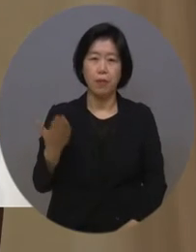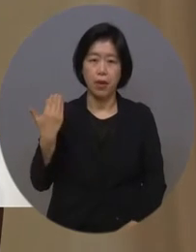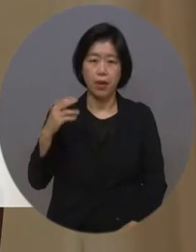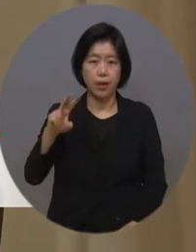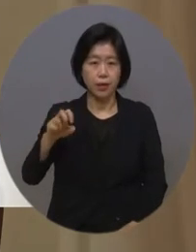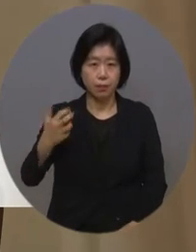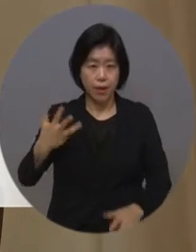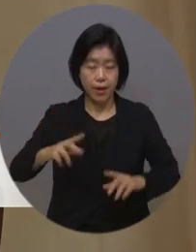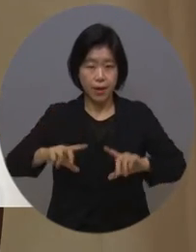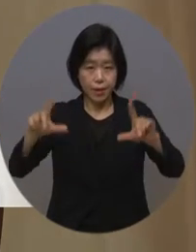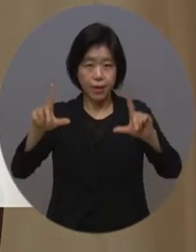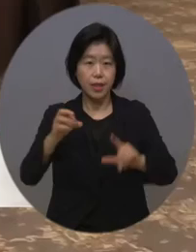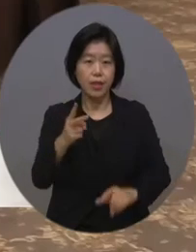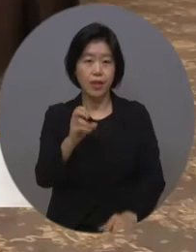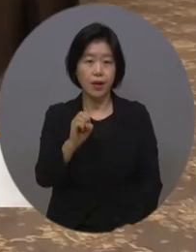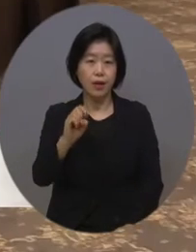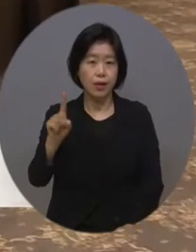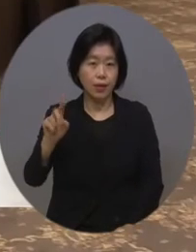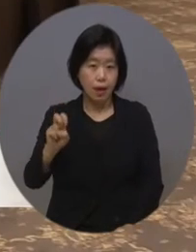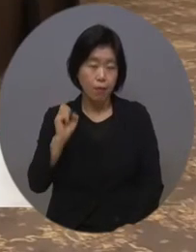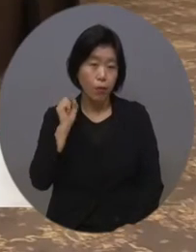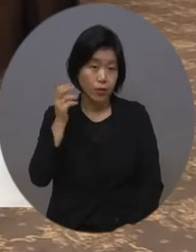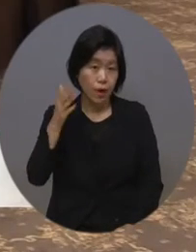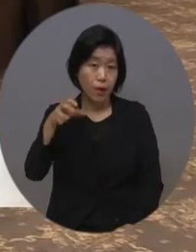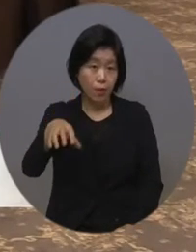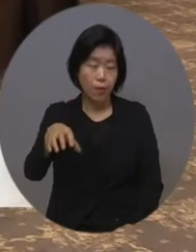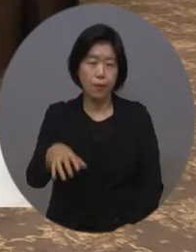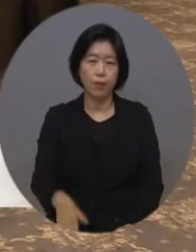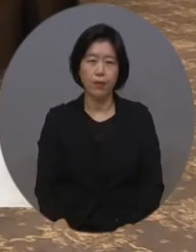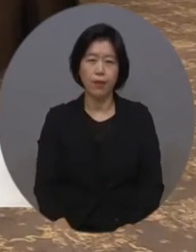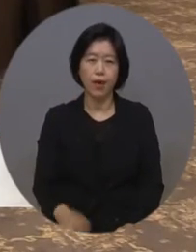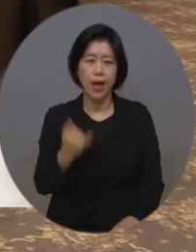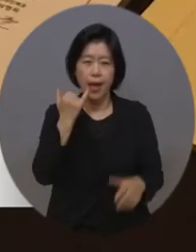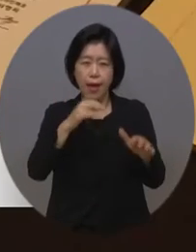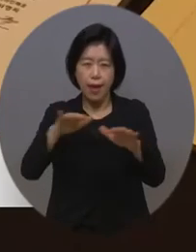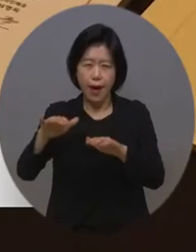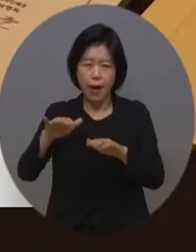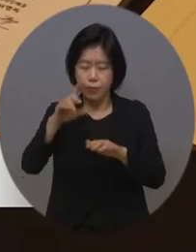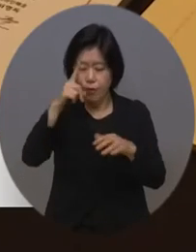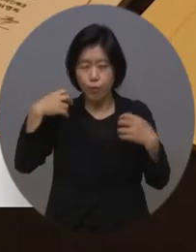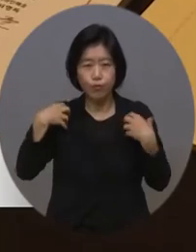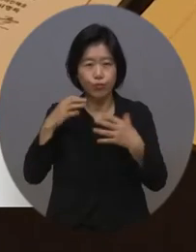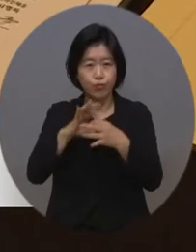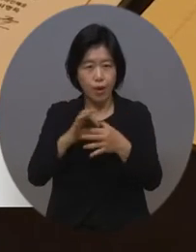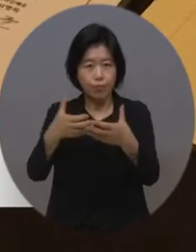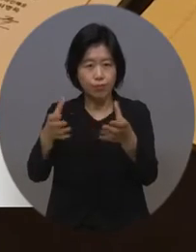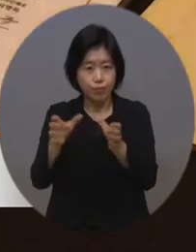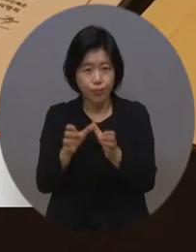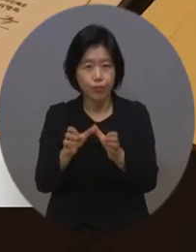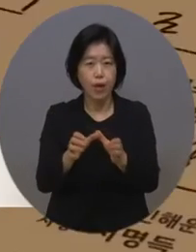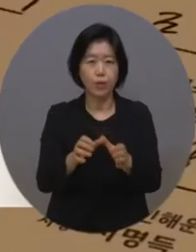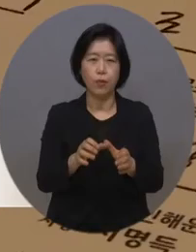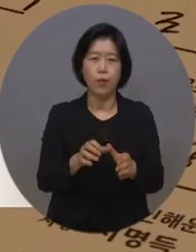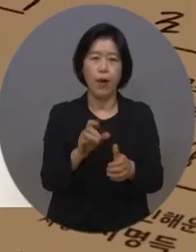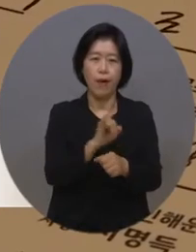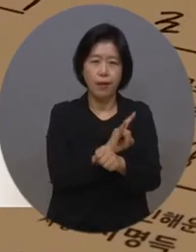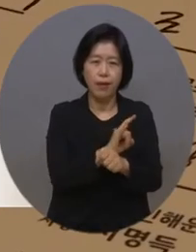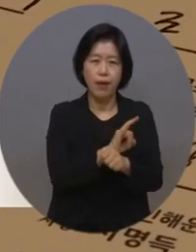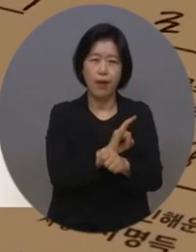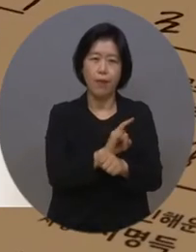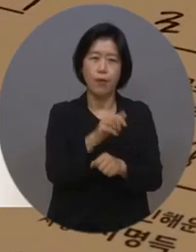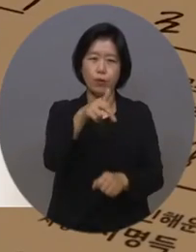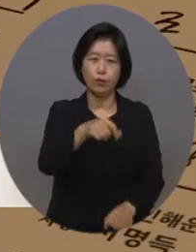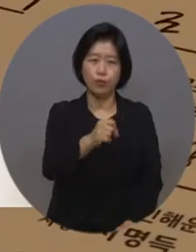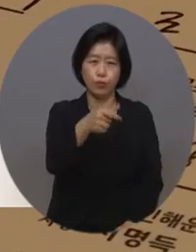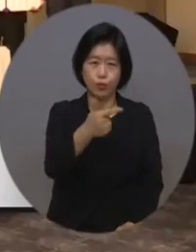호텔 현대에서 해양수산부와 목포시, 선박 해양플랜트 연구소, 현대 3호 중공업 등 36개